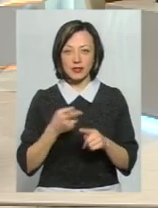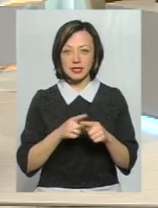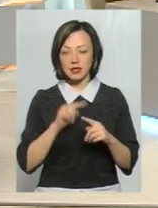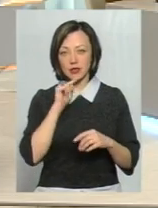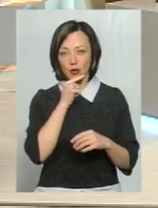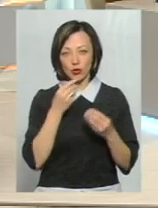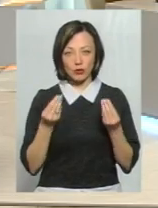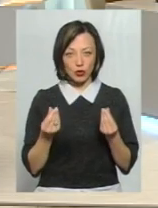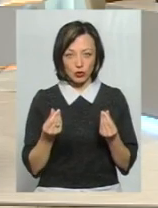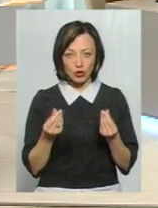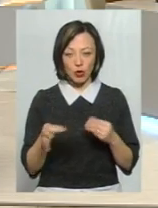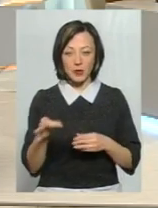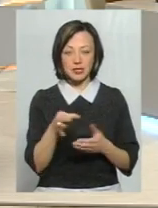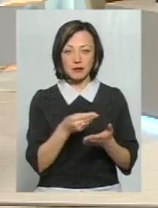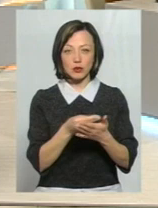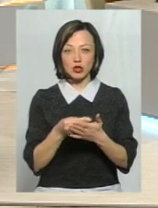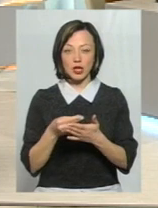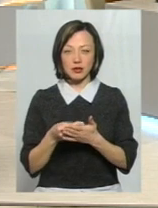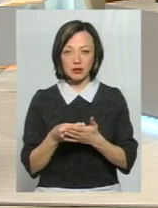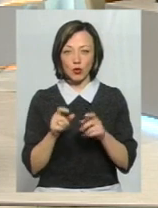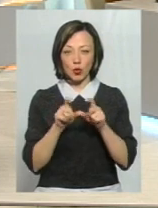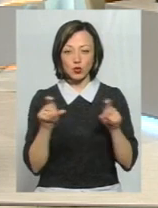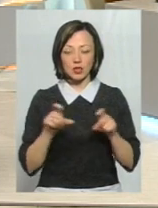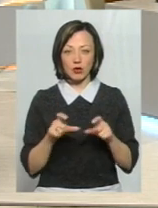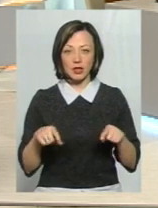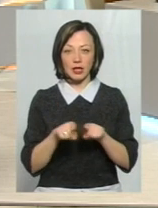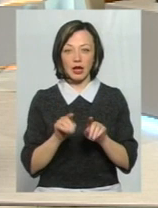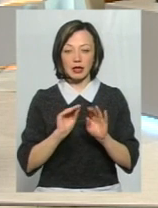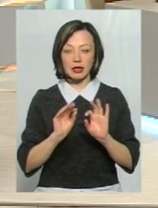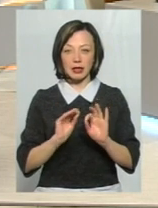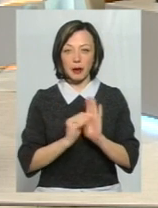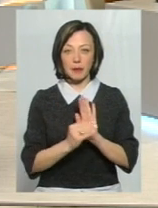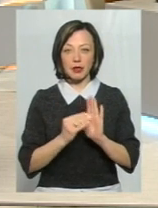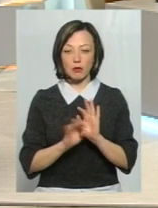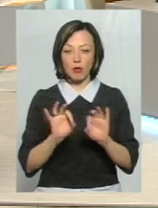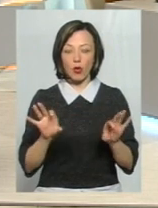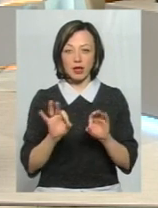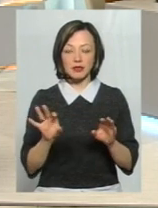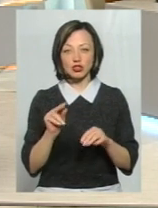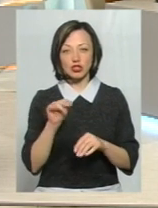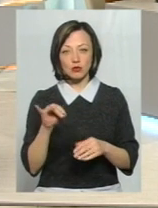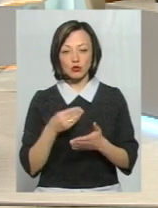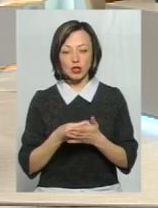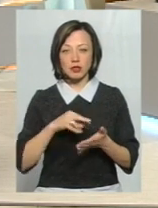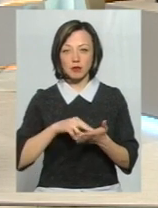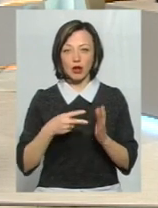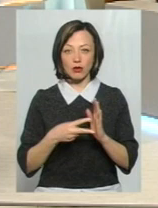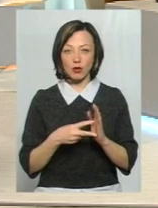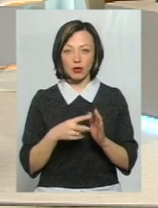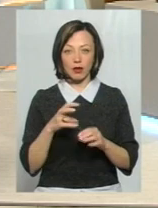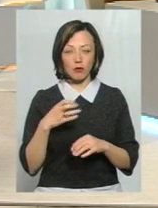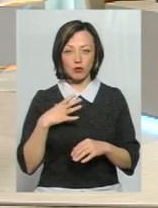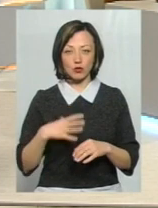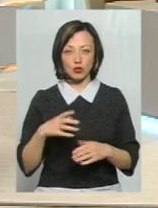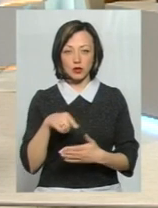зекономлені кошти обласними бюджетними установами, бо так написано в пояснювальній записці. Чи все ж бюджет був спланований не досить напруженим?